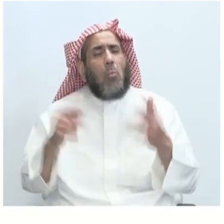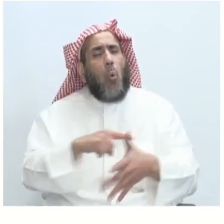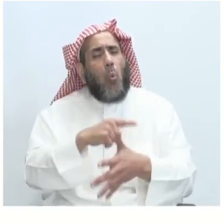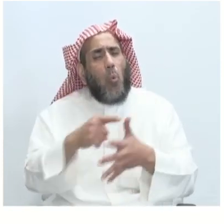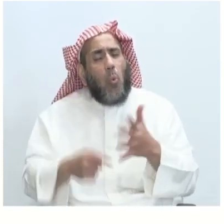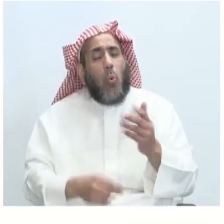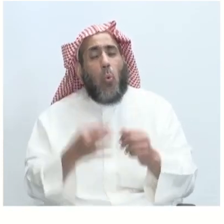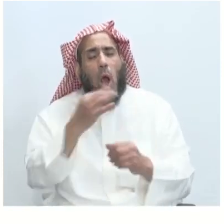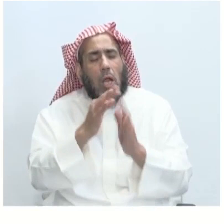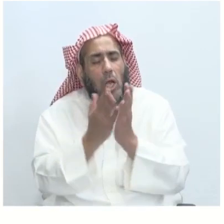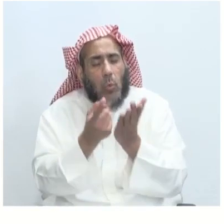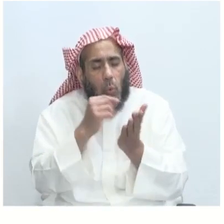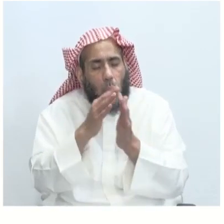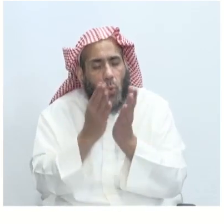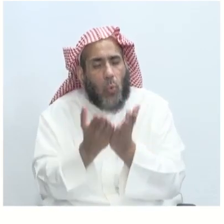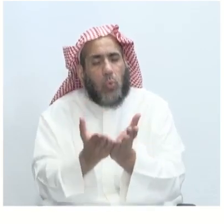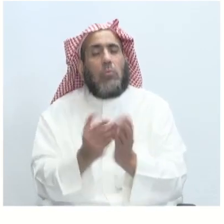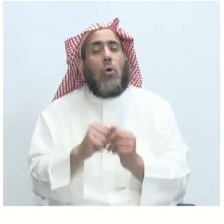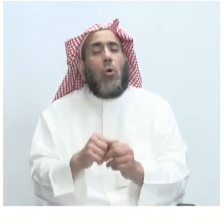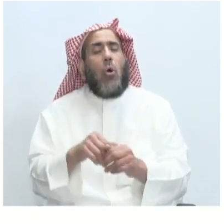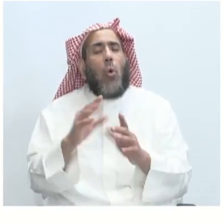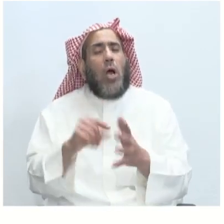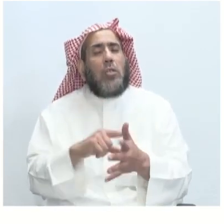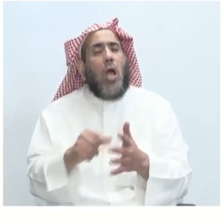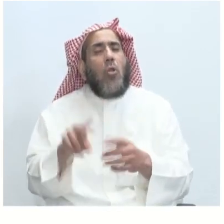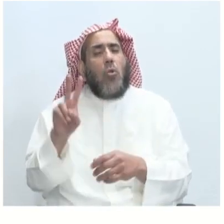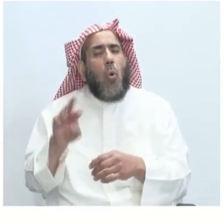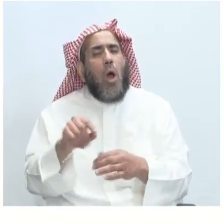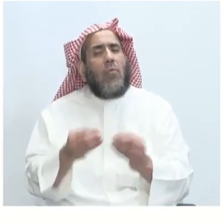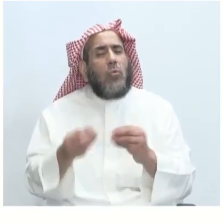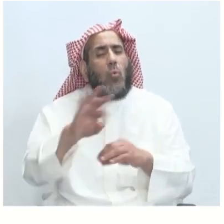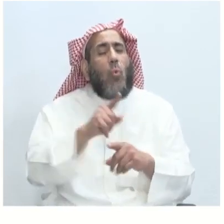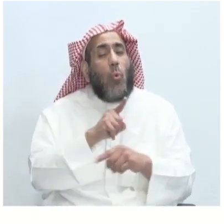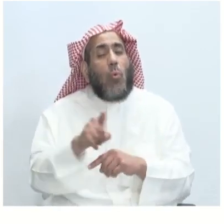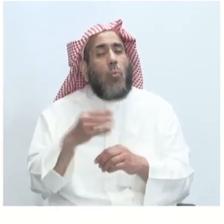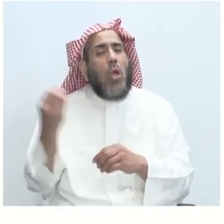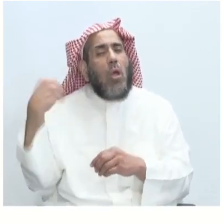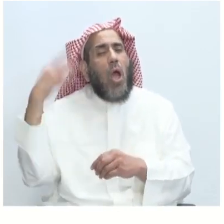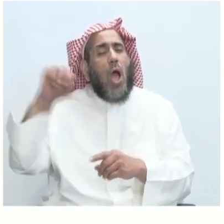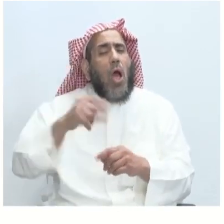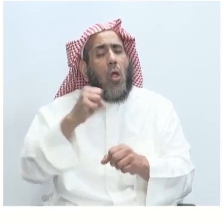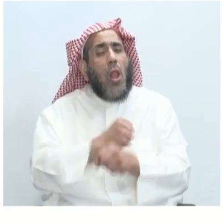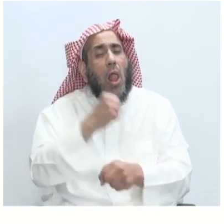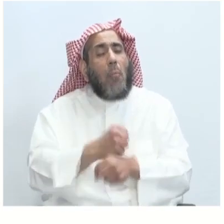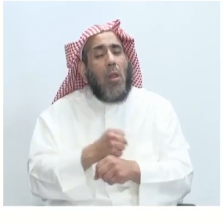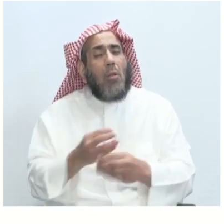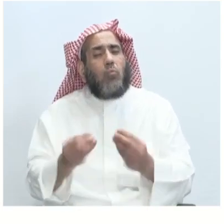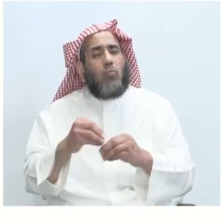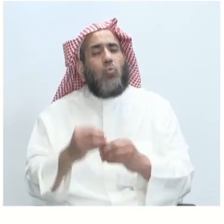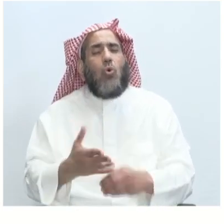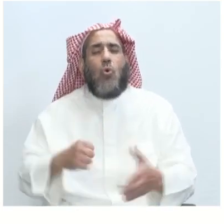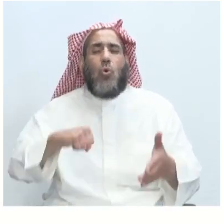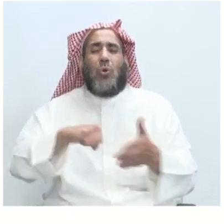ايضا قراءه القران وعلى اداء النوافل فهذا او بهذا العمل ممتازين